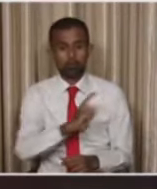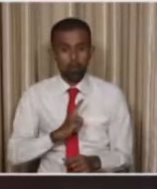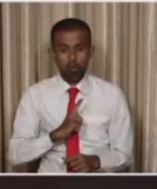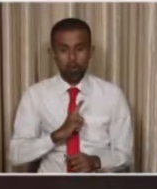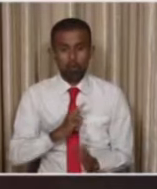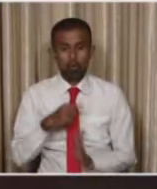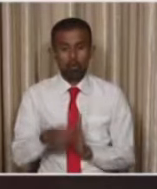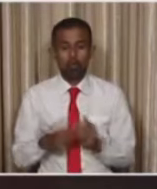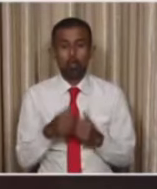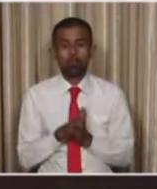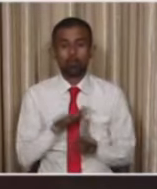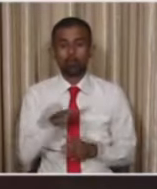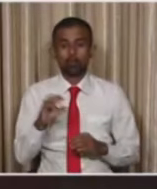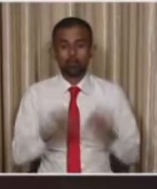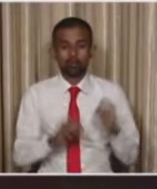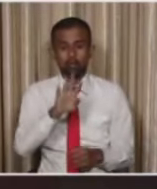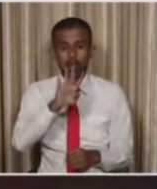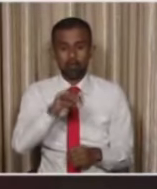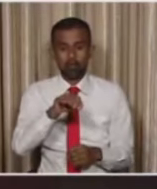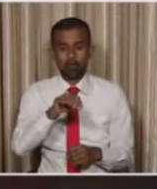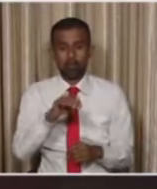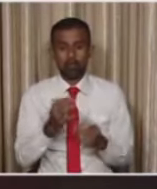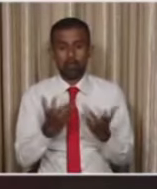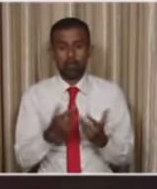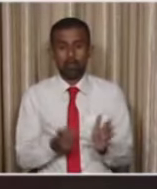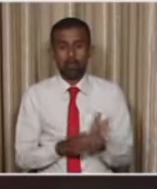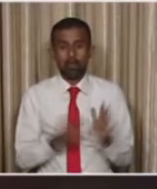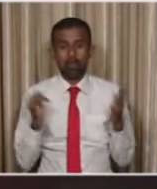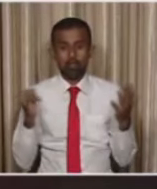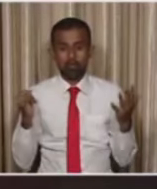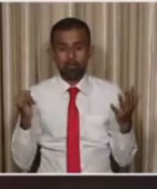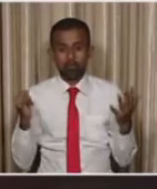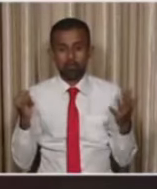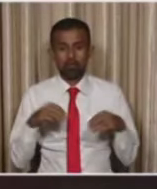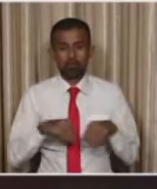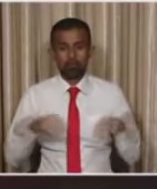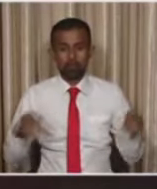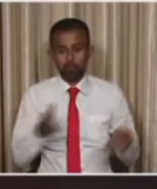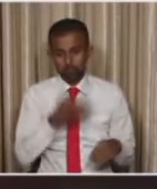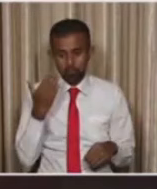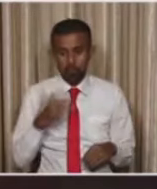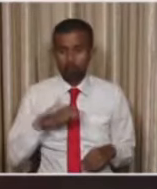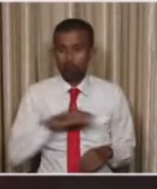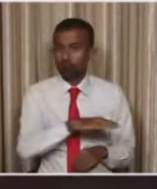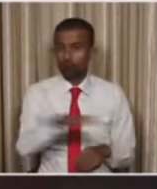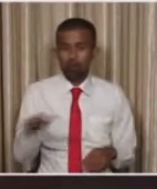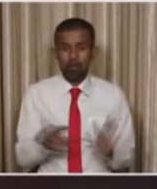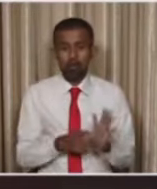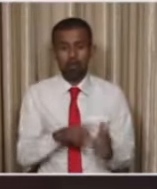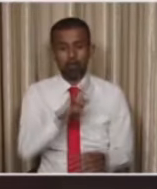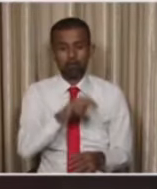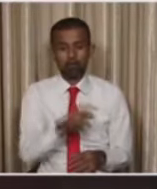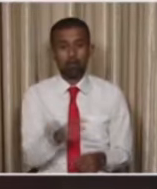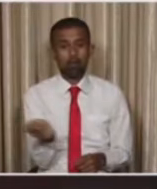අපේ රටේ සමස්ත ඉඩම් වල 40%කට අසන්න ප්‍රමාණයක් 160ක් වගා කළ හැකි ඉඩම්. මේකෙන් 120ම